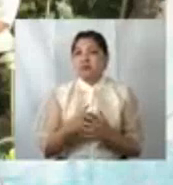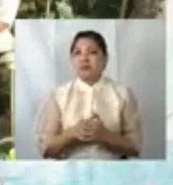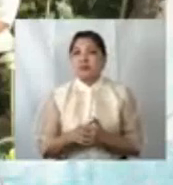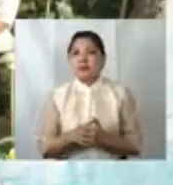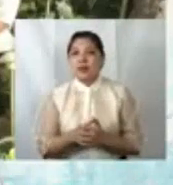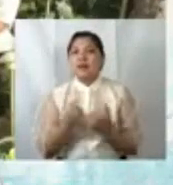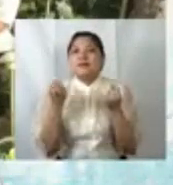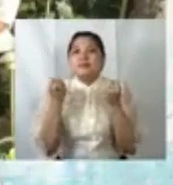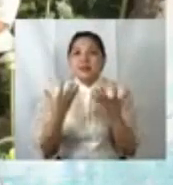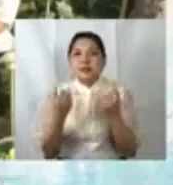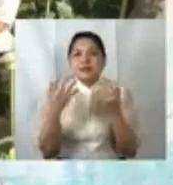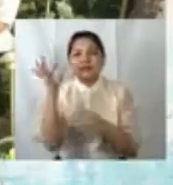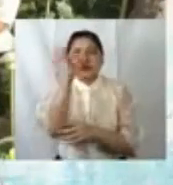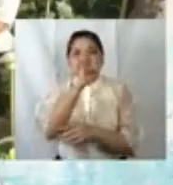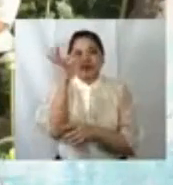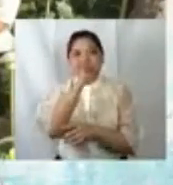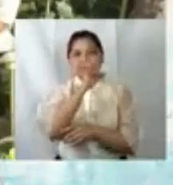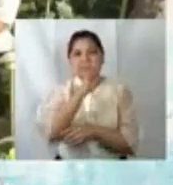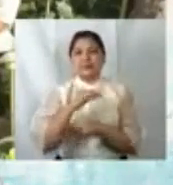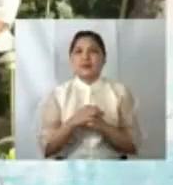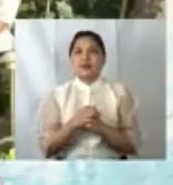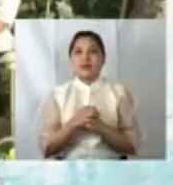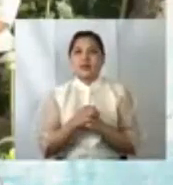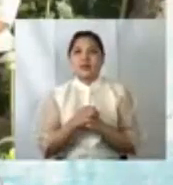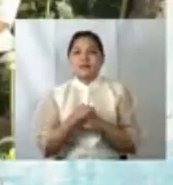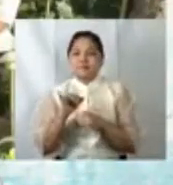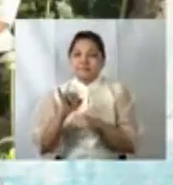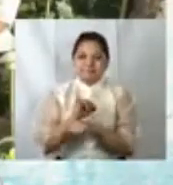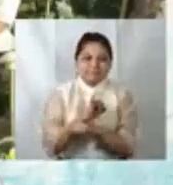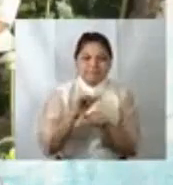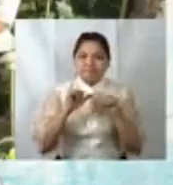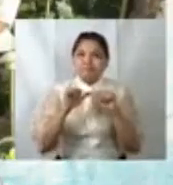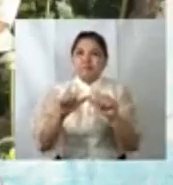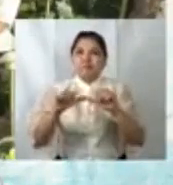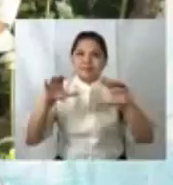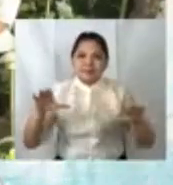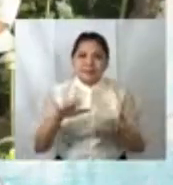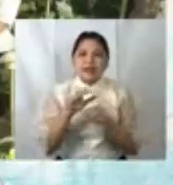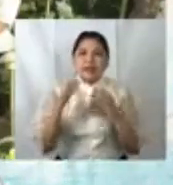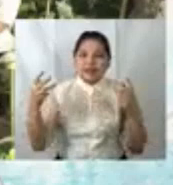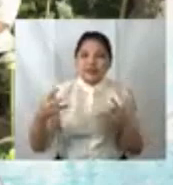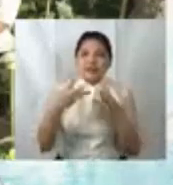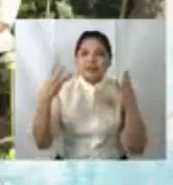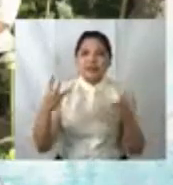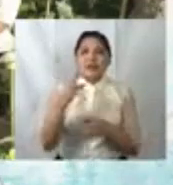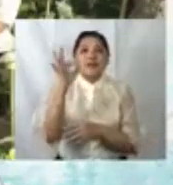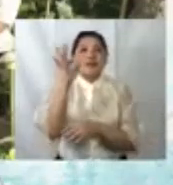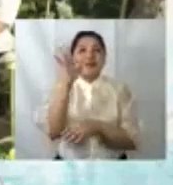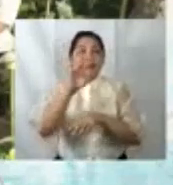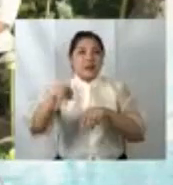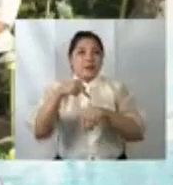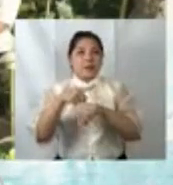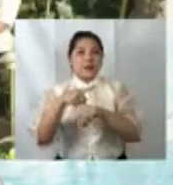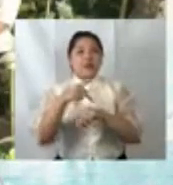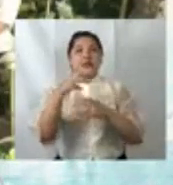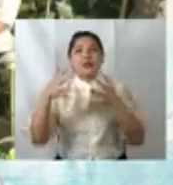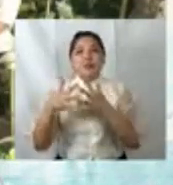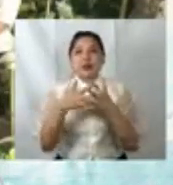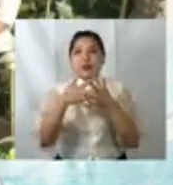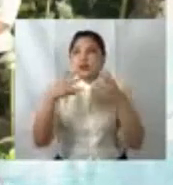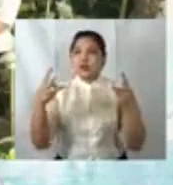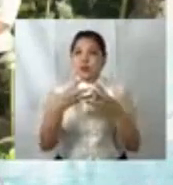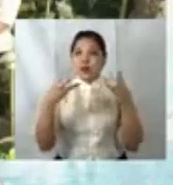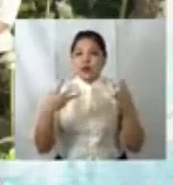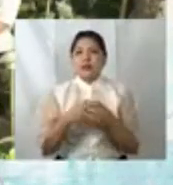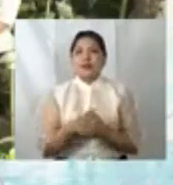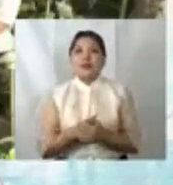Marami sa mga Pilipino ay masigasig na lumaban nung panahon ng Philippine-American War. No? Ibig sabihin, ano na,